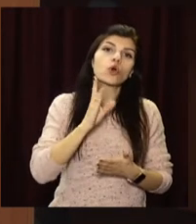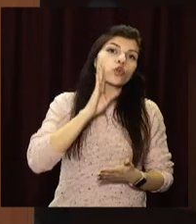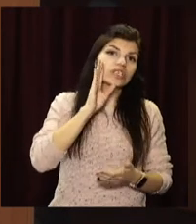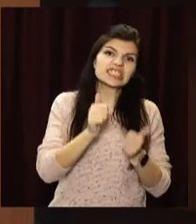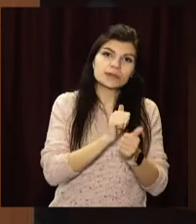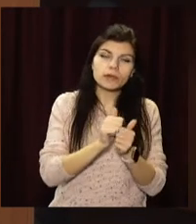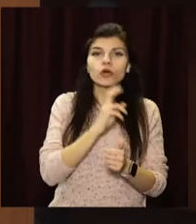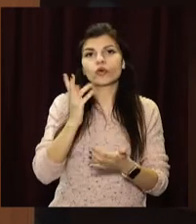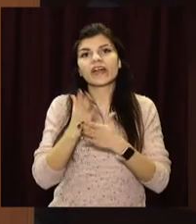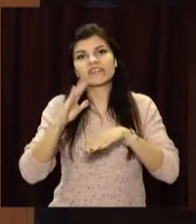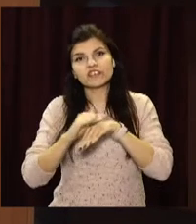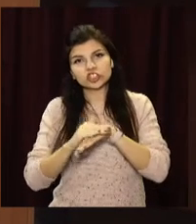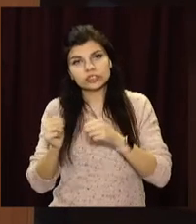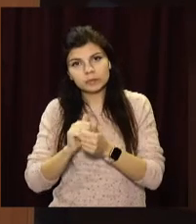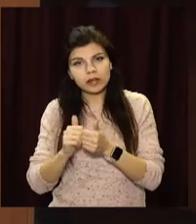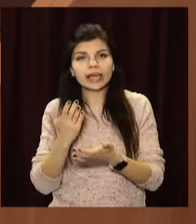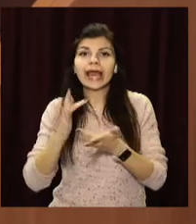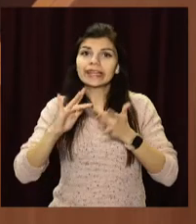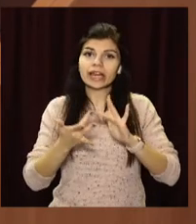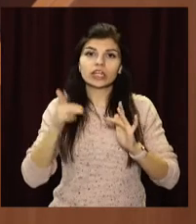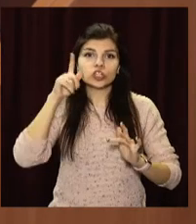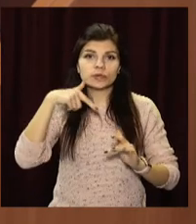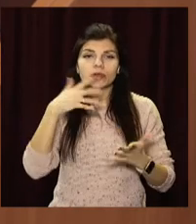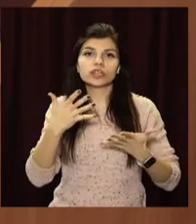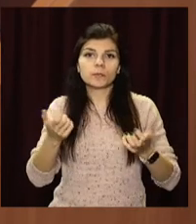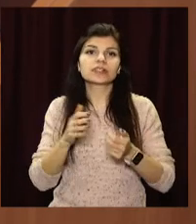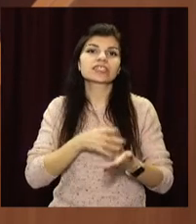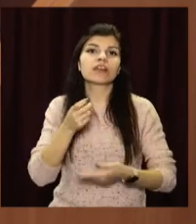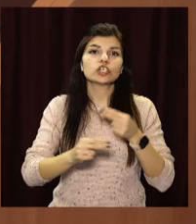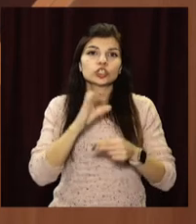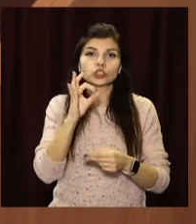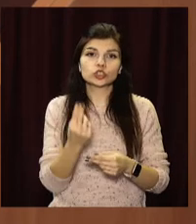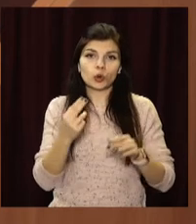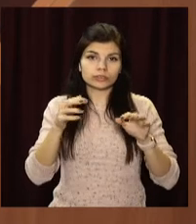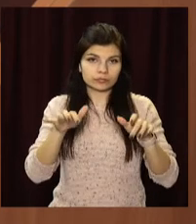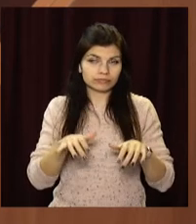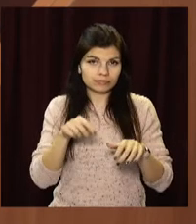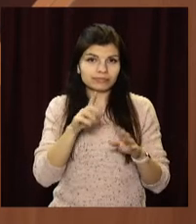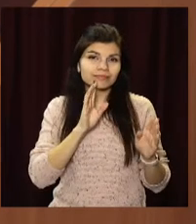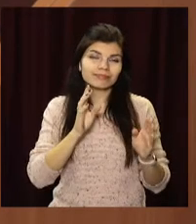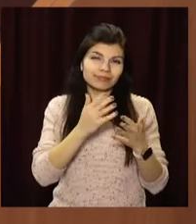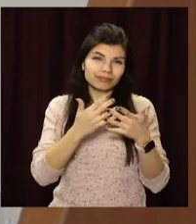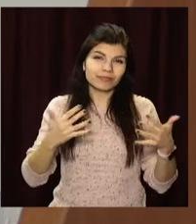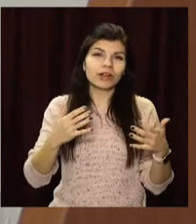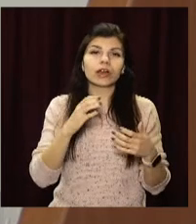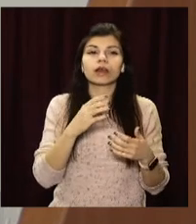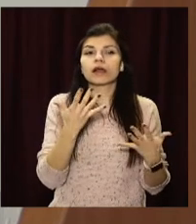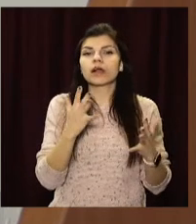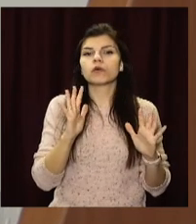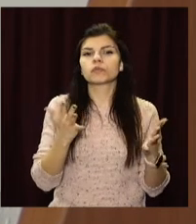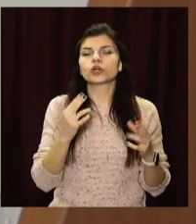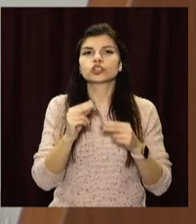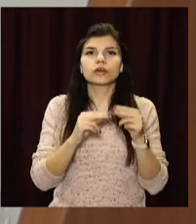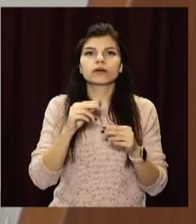та вечірні зміни. Є й окремий інтернет-диспетчер, який приймає заявки через соцмережі, а також відстежує надзвичайні ситуації